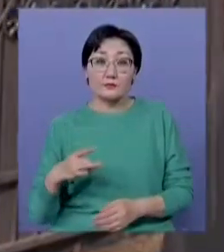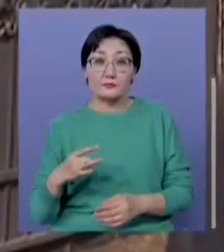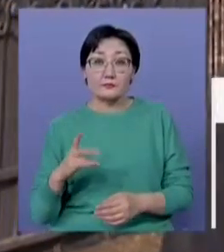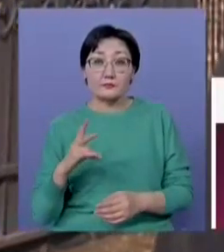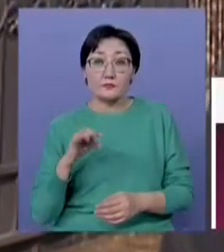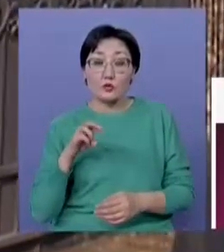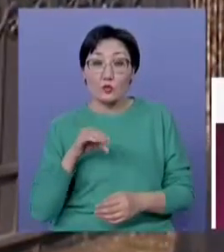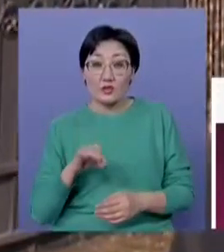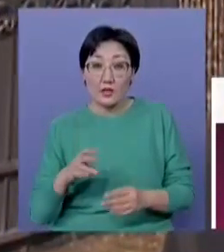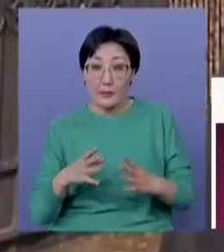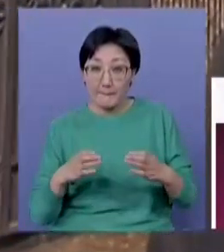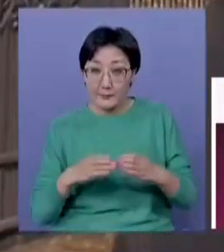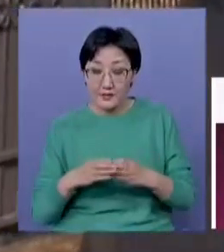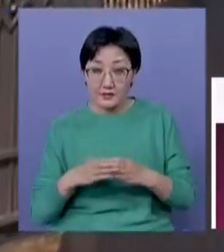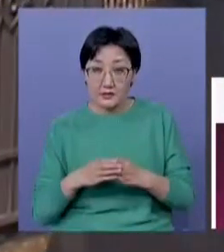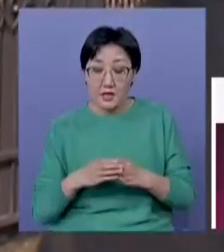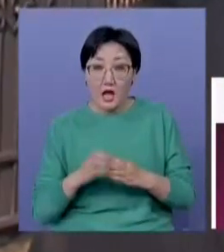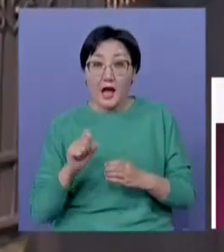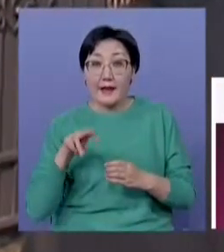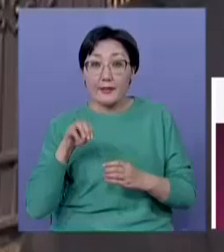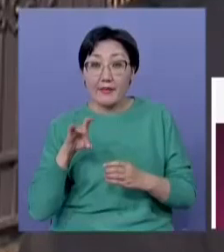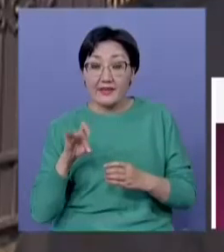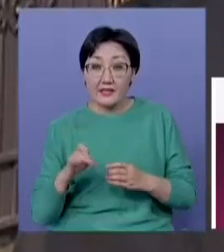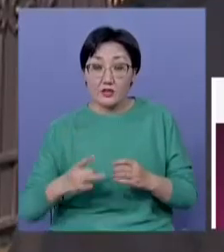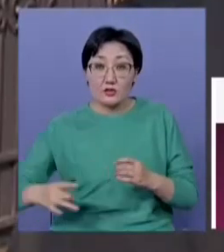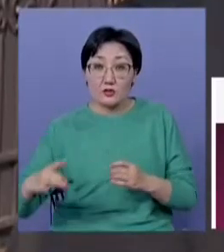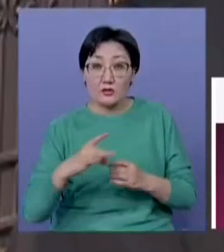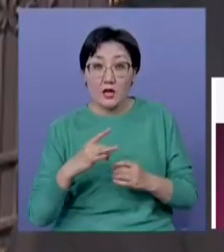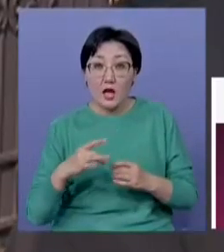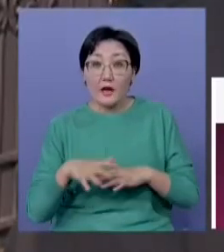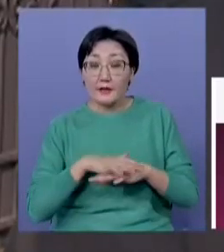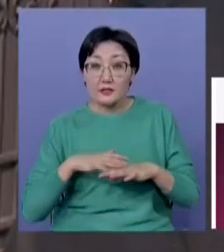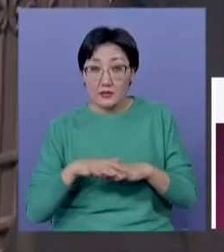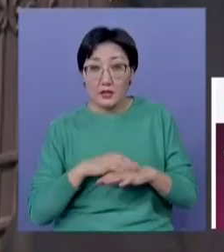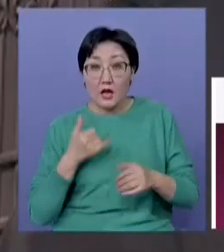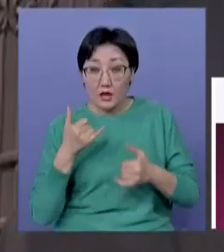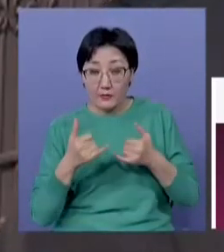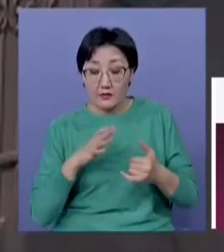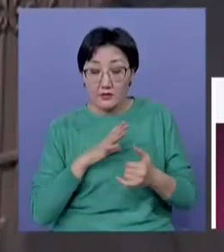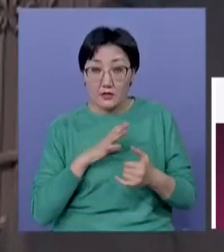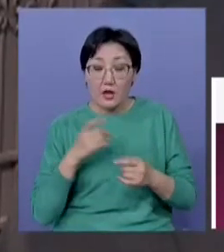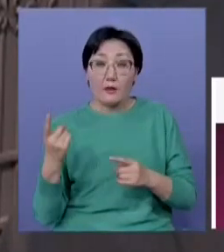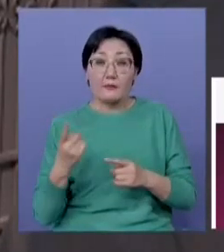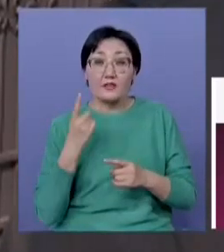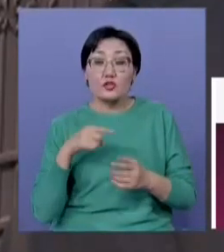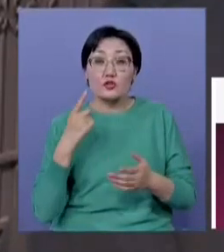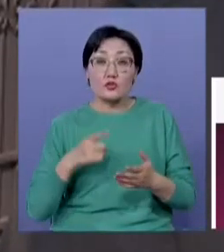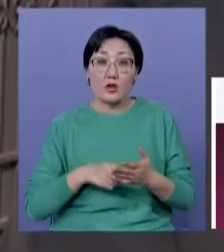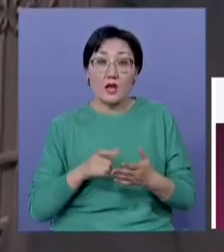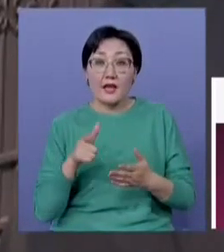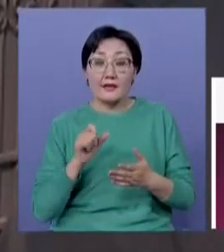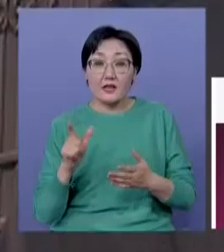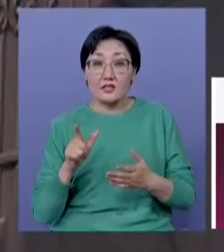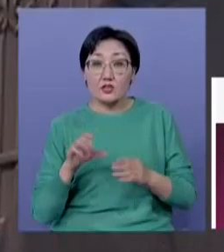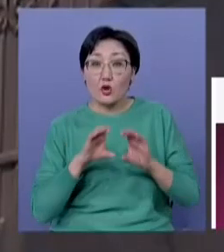Отан партиясына осы Әлмерек ықшамауданының халықтары хабарласты. Бұндағы бірінші сұрақ газ